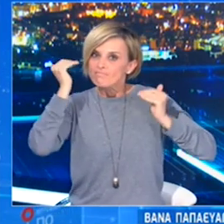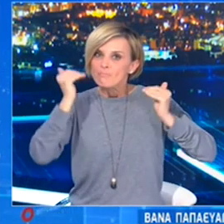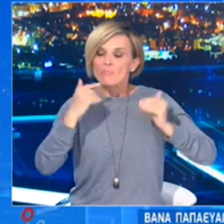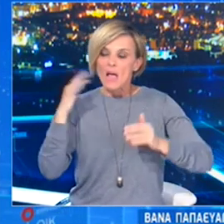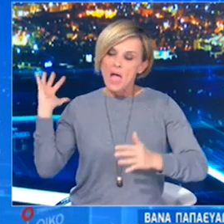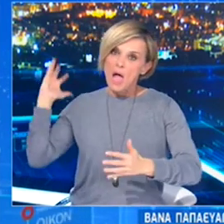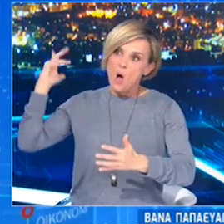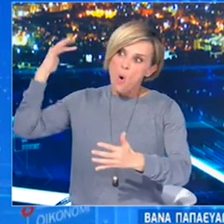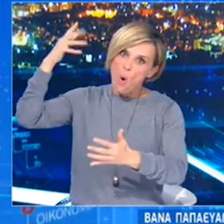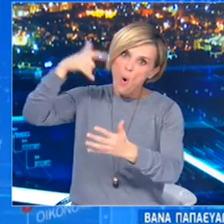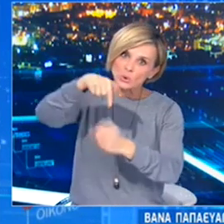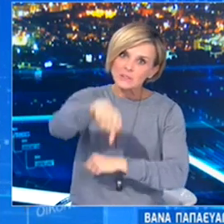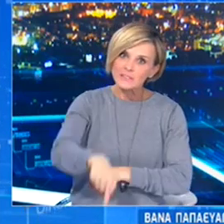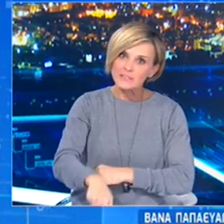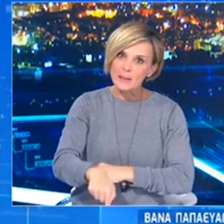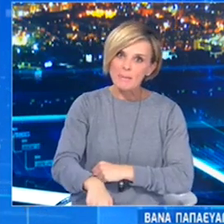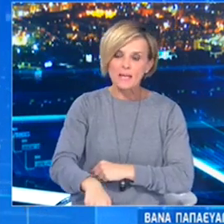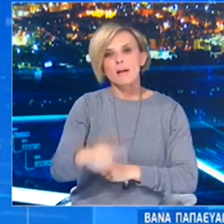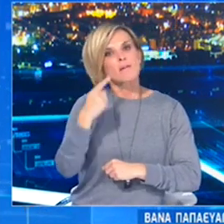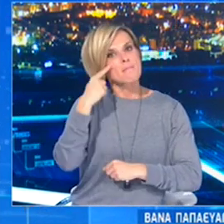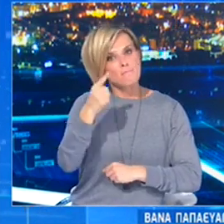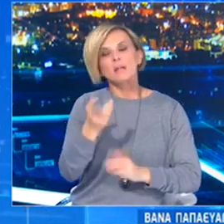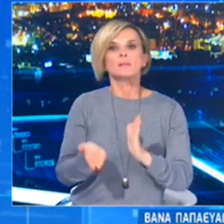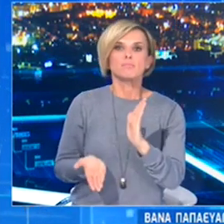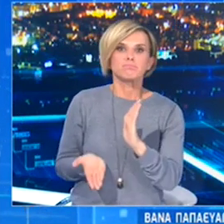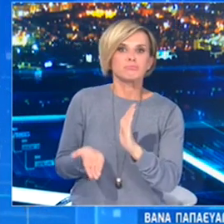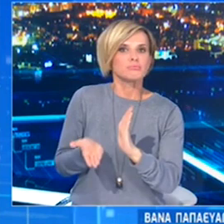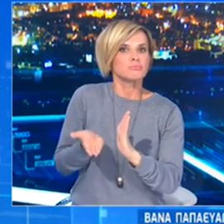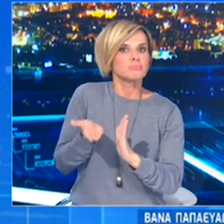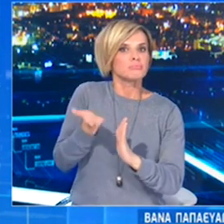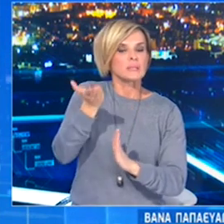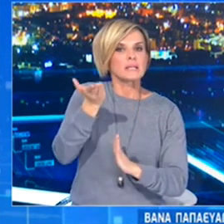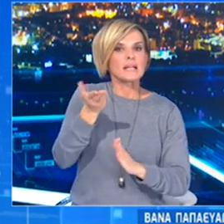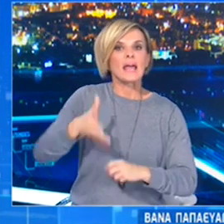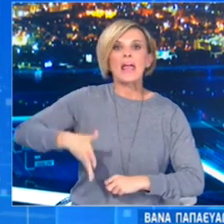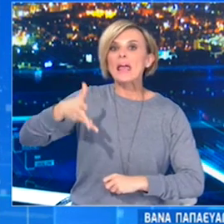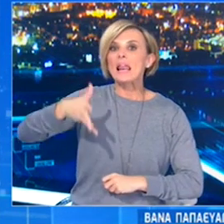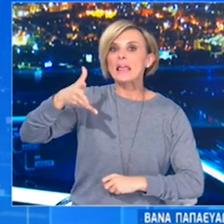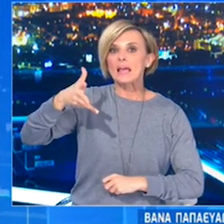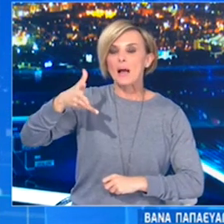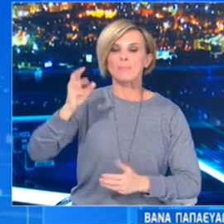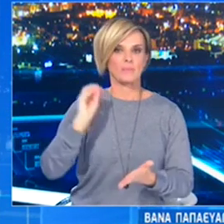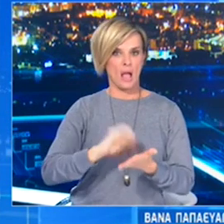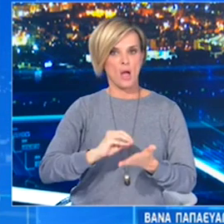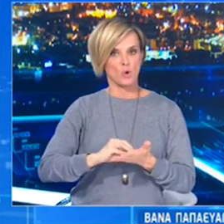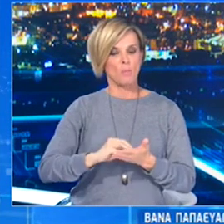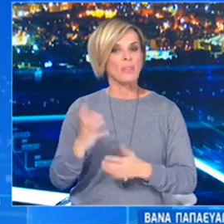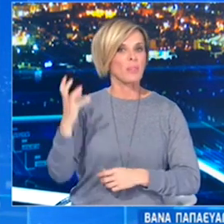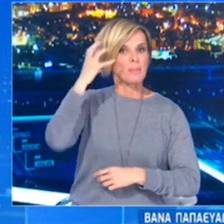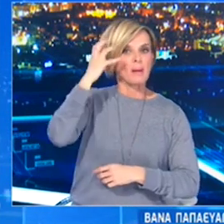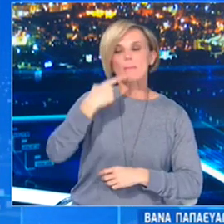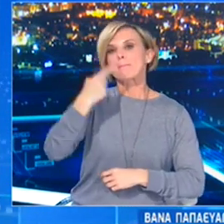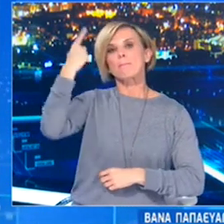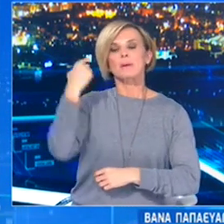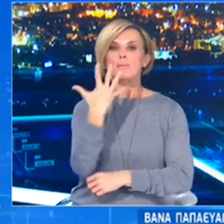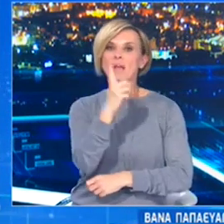διάρκεια του Νοεμβρίου παρατηρήθηκε μια σταδιακή αύξηση και σας θυμίζω ότι πριν από 5 εβδομάδες, δηλαδή στα τέλος Οκτωβρίου,